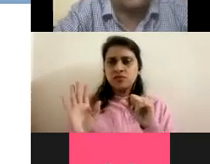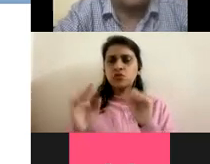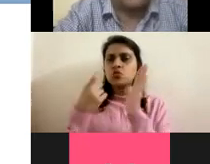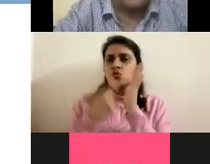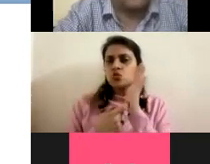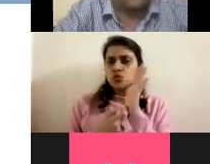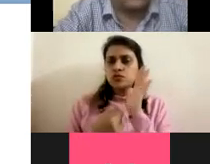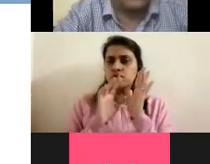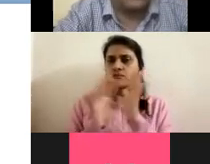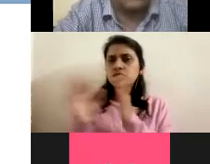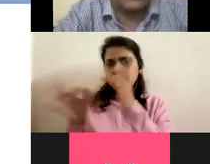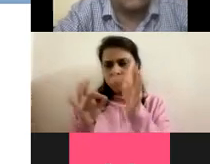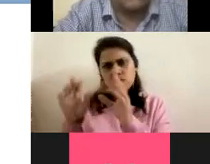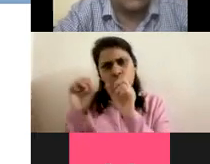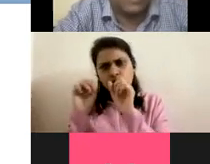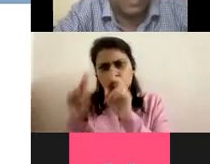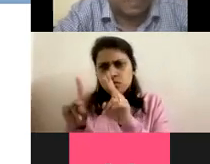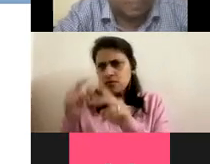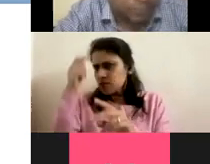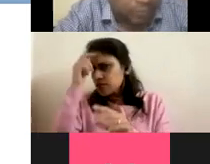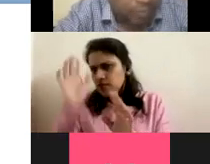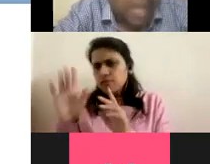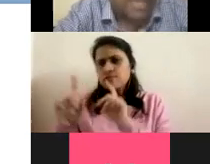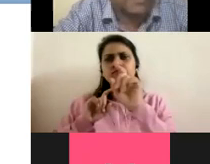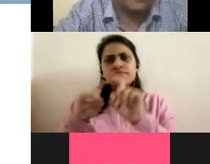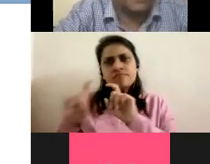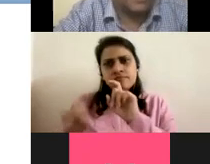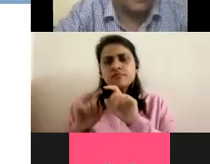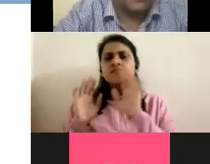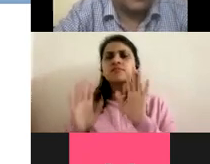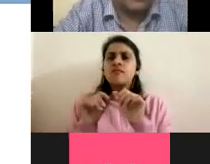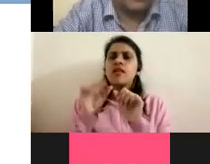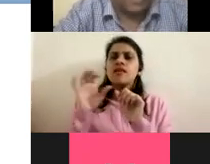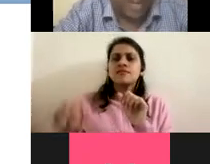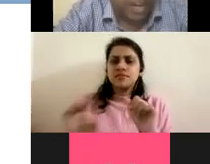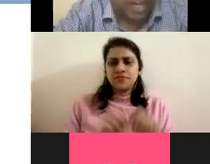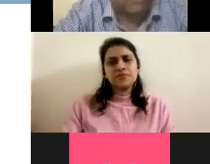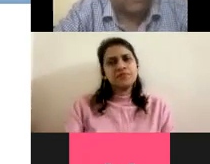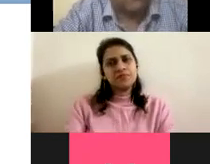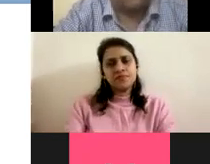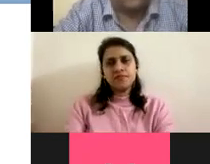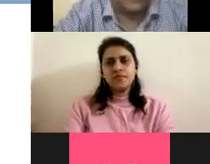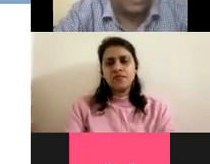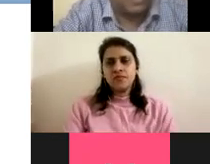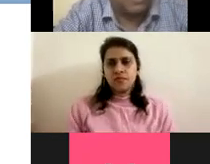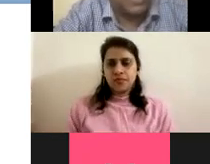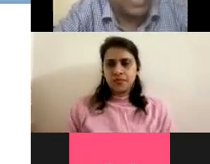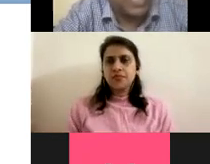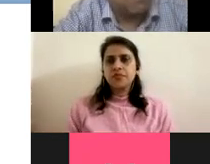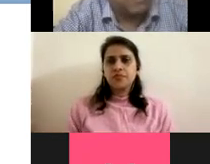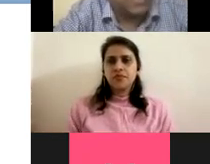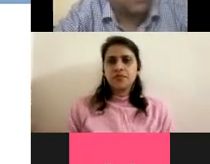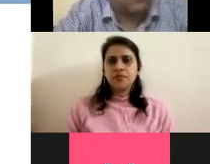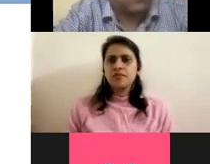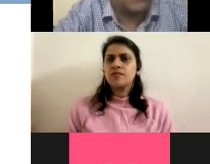पर्सन मेकिंग श्योर द इंटरव्यू इज एक्सेसिबल Screen reading software